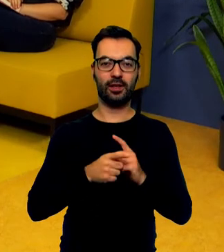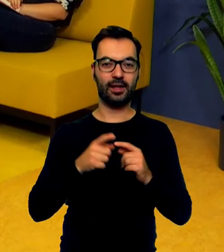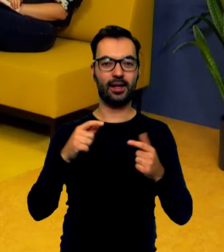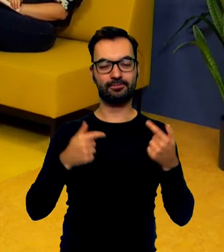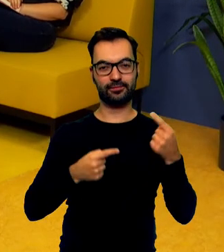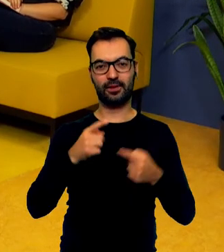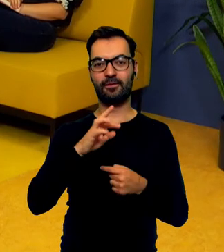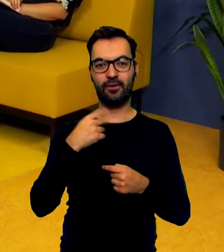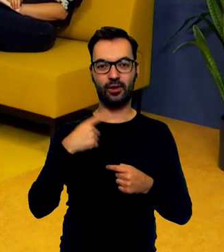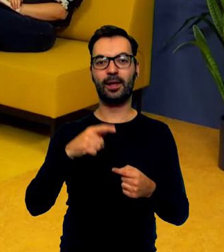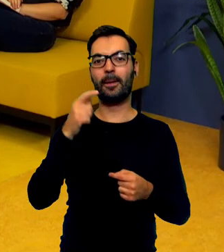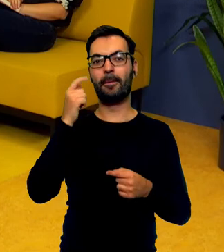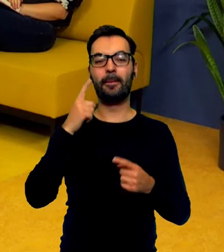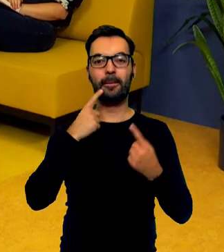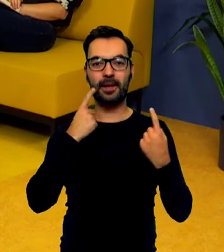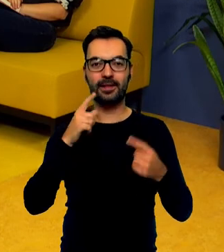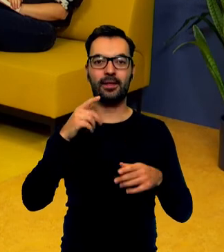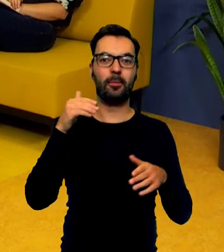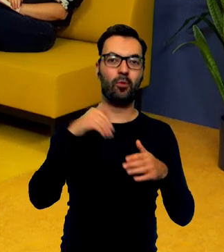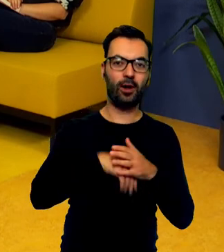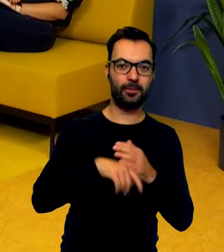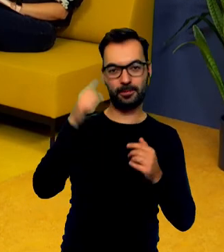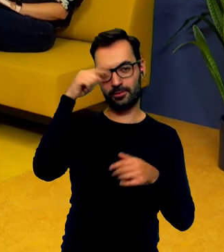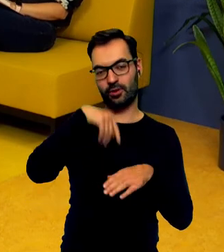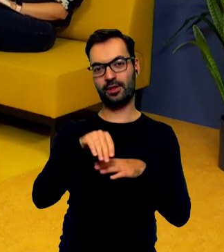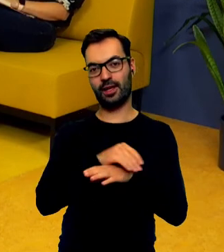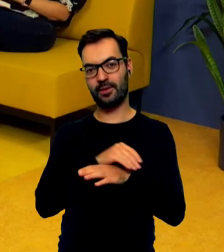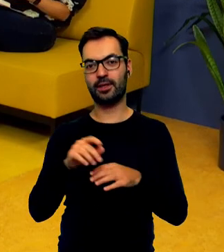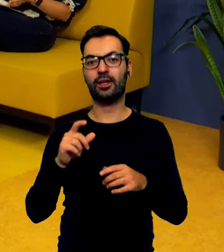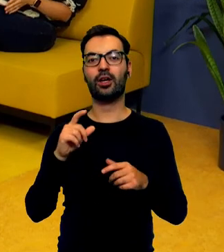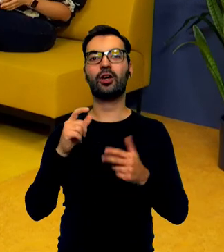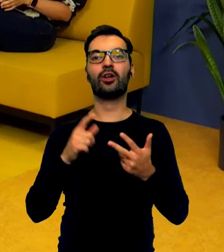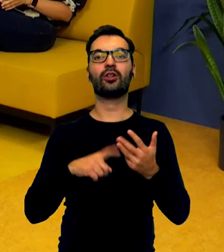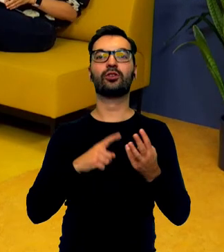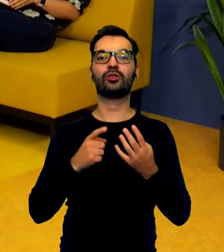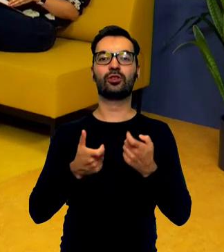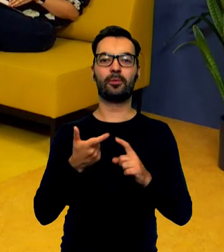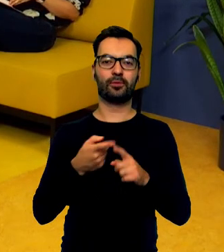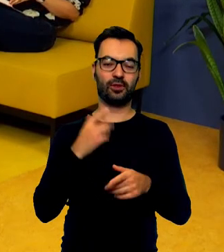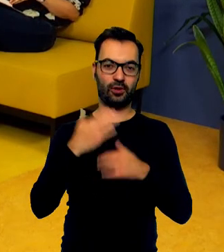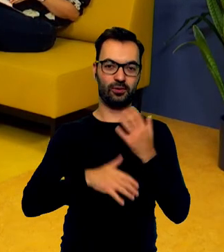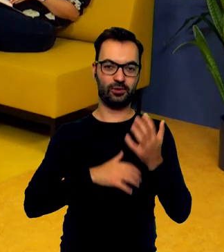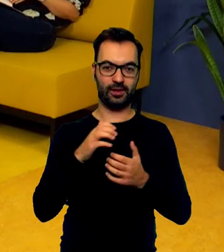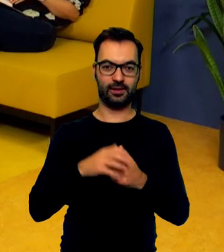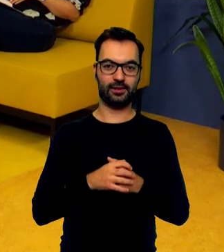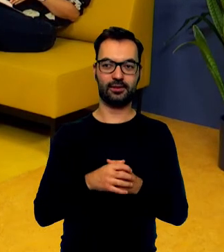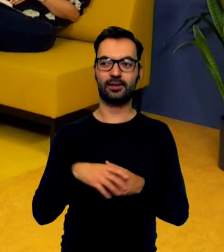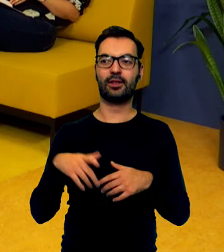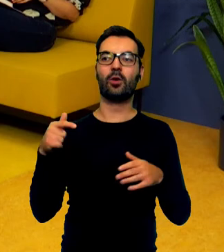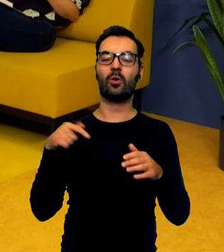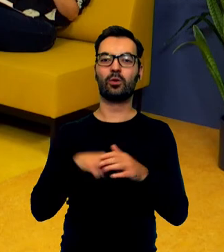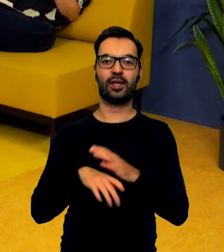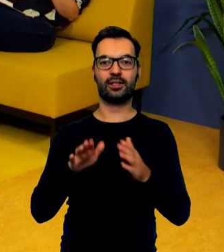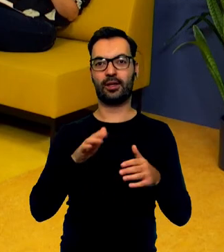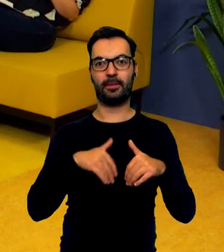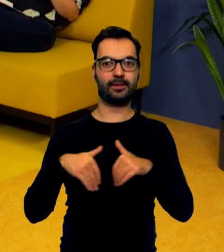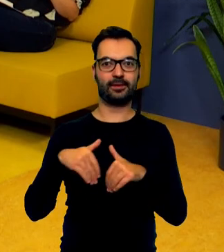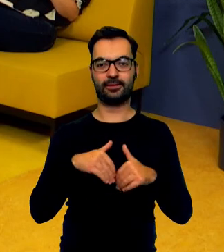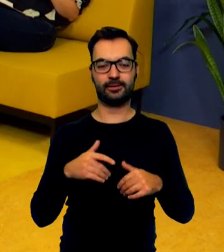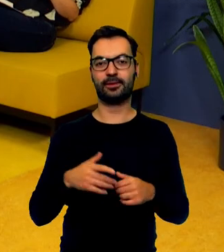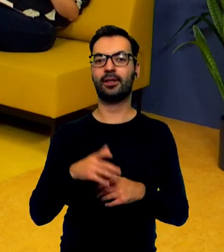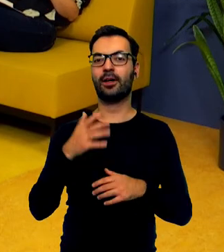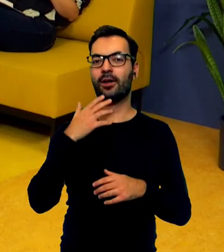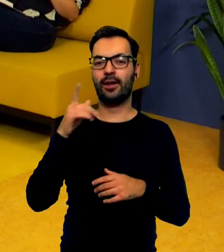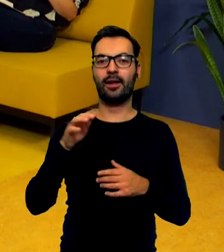Mity, Pułapki i Pokusy Psychoterapii, Co robić przed końcem świata, no i oczywiście Bestsellerowa Ucieczka od bezradności. Dodam, że